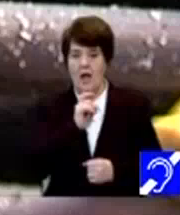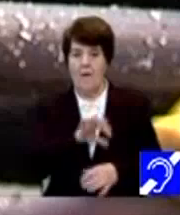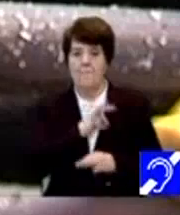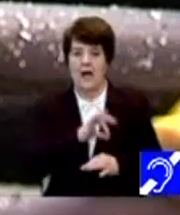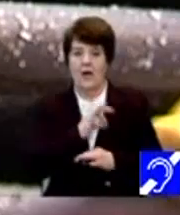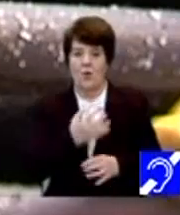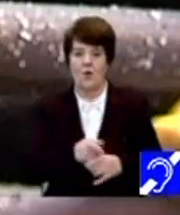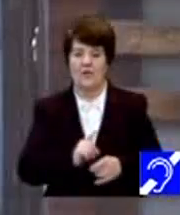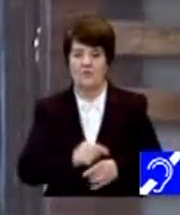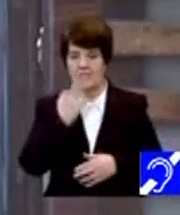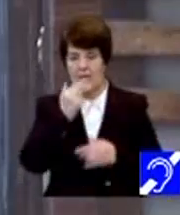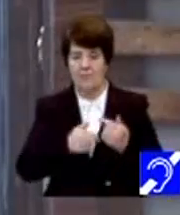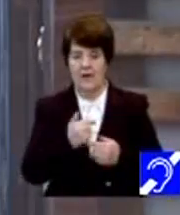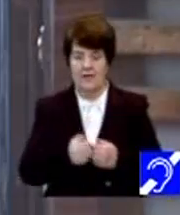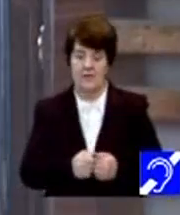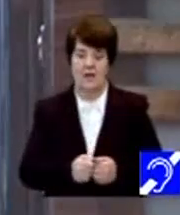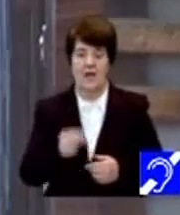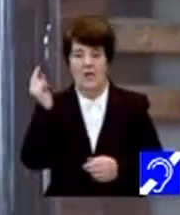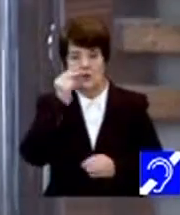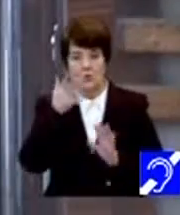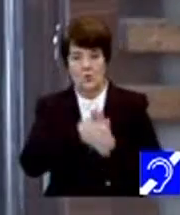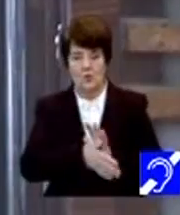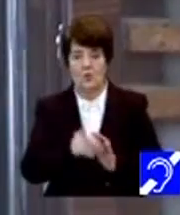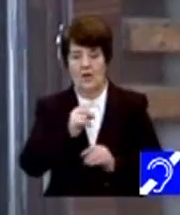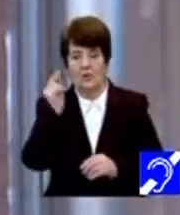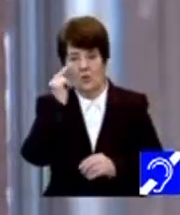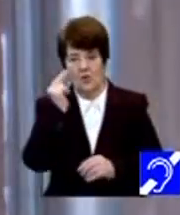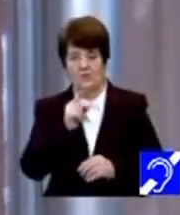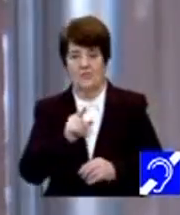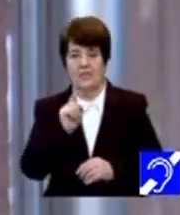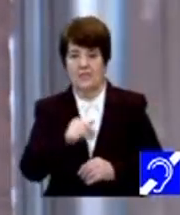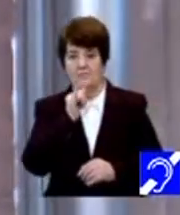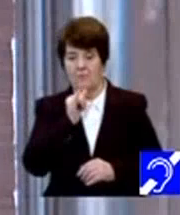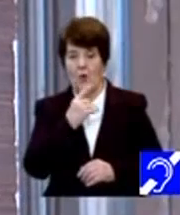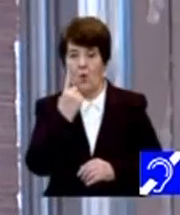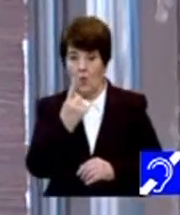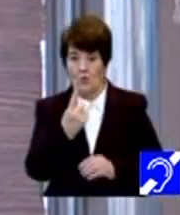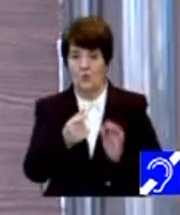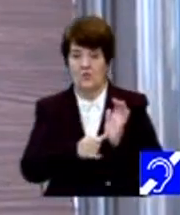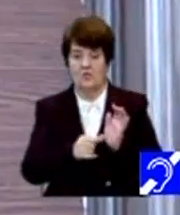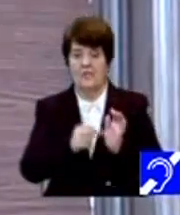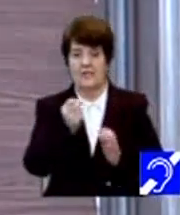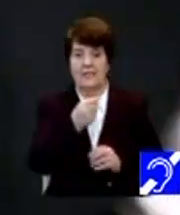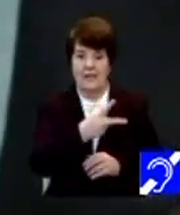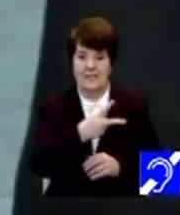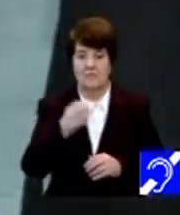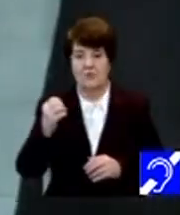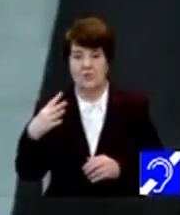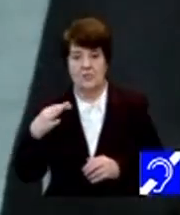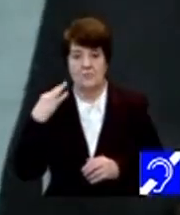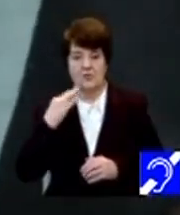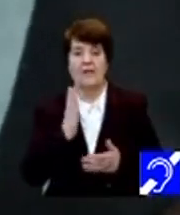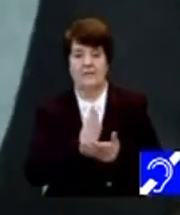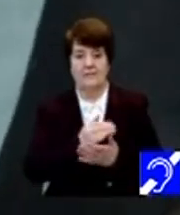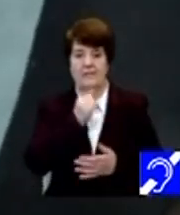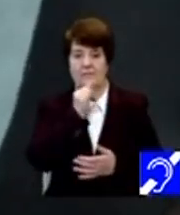neînțelegând pericolul acestei deprinderi. Potrivit studiului global al adolescenților despre fumat, unul din șase cu vârste între 13